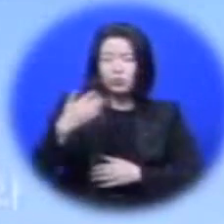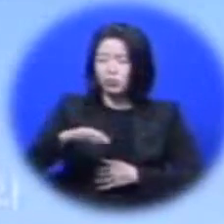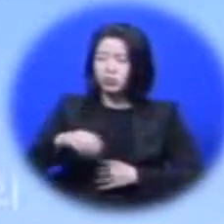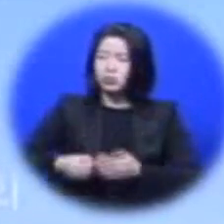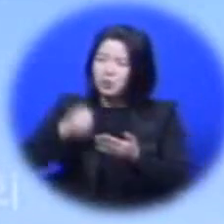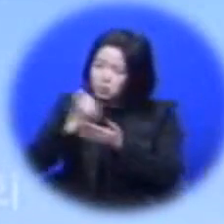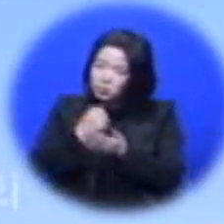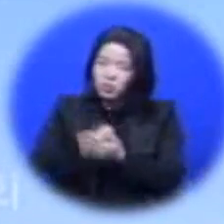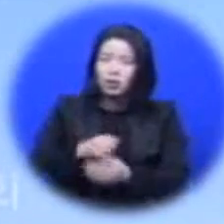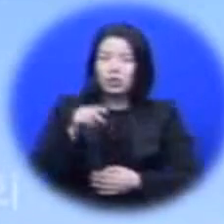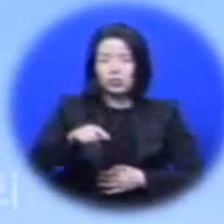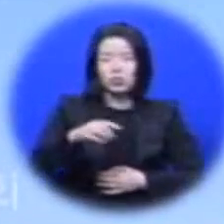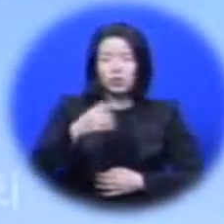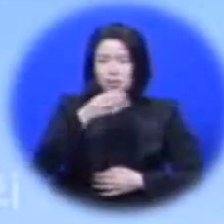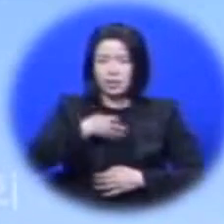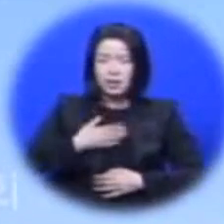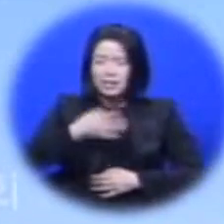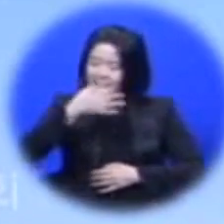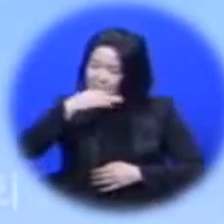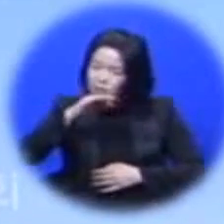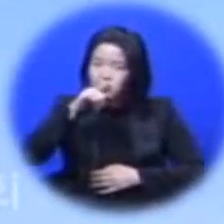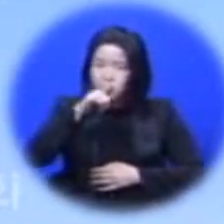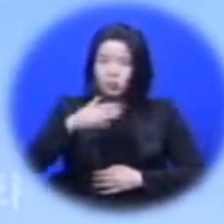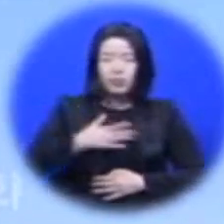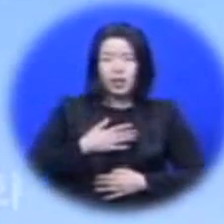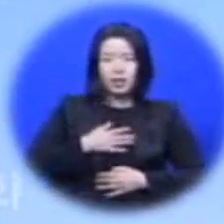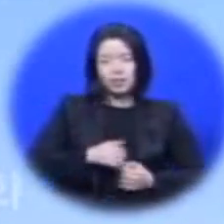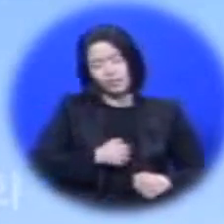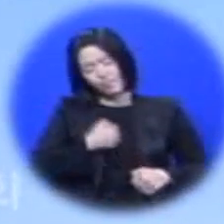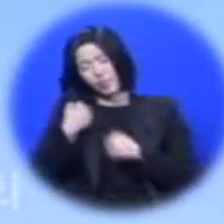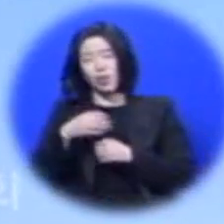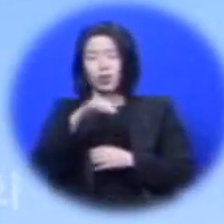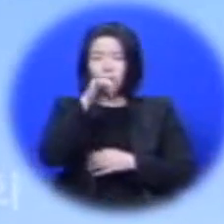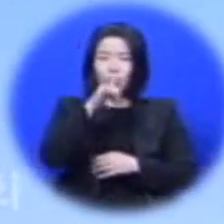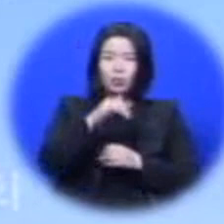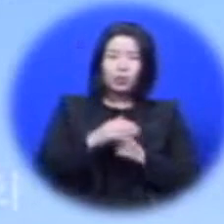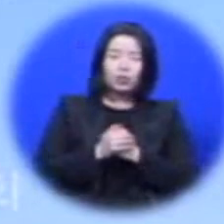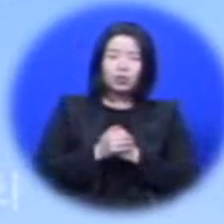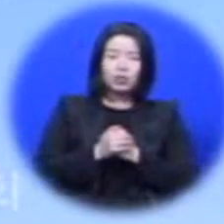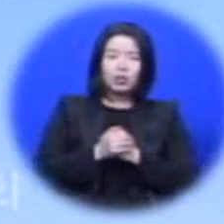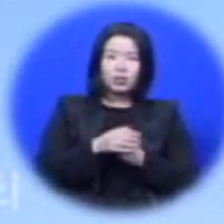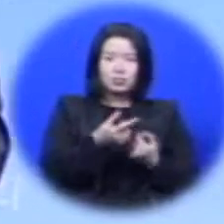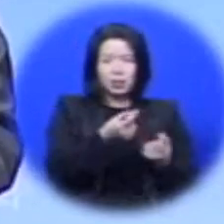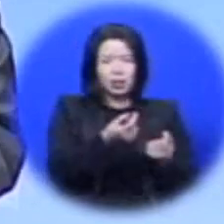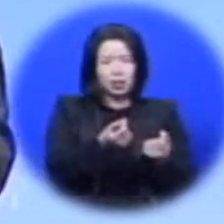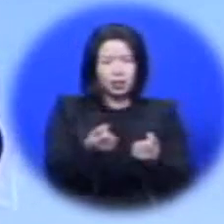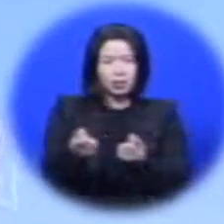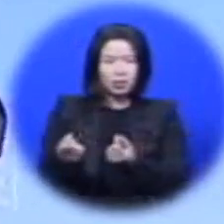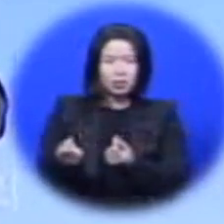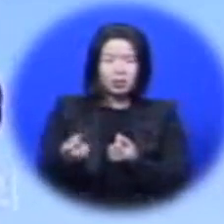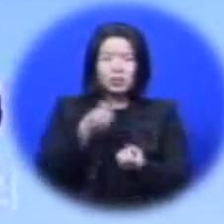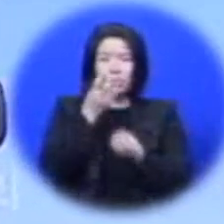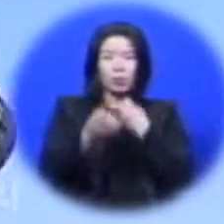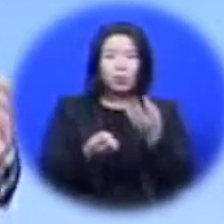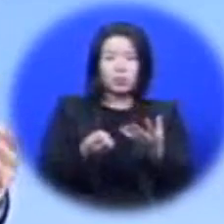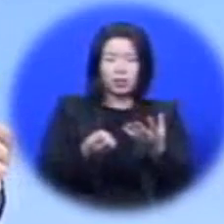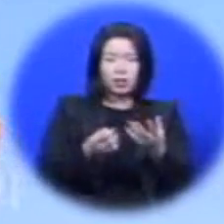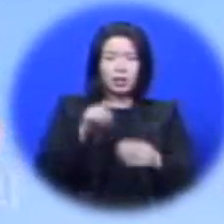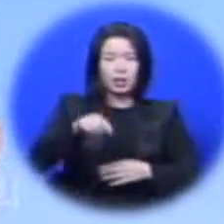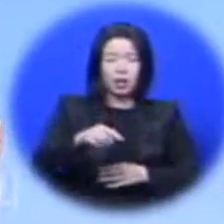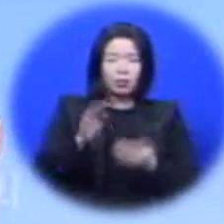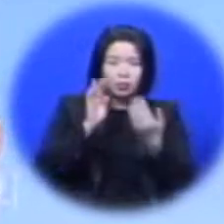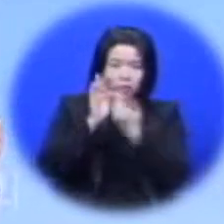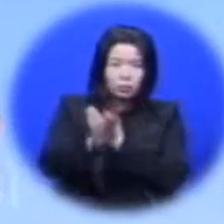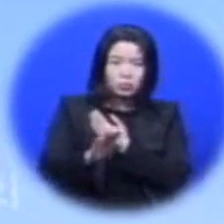섭섭하고 내가 오늘도 욕심을 부렸고 뭐 오늘도 내가 게을렀고 근데 그렇게 고백하고